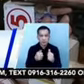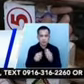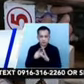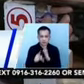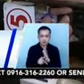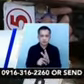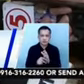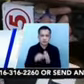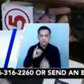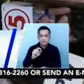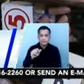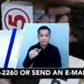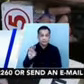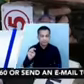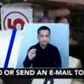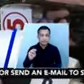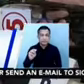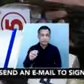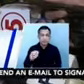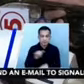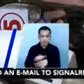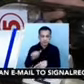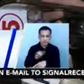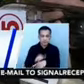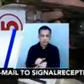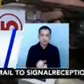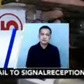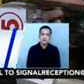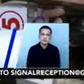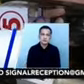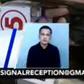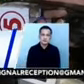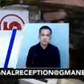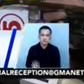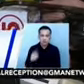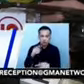because fraud, rigged, and all kinds of fraudulent is against Islam.